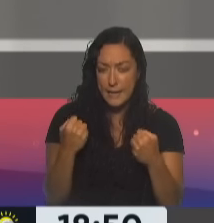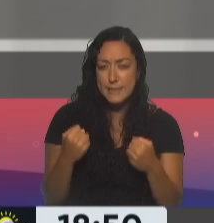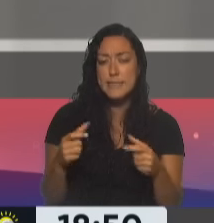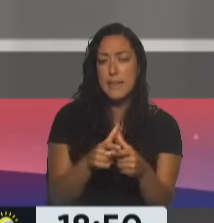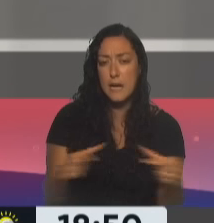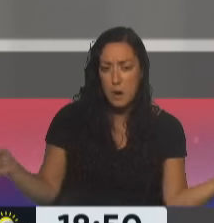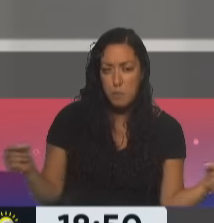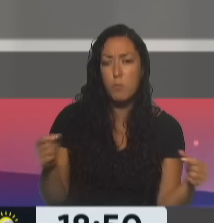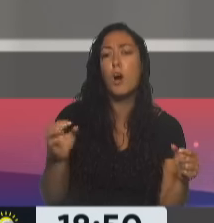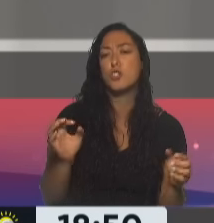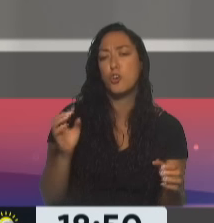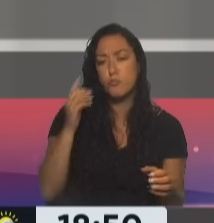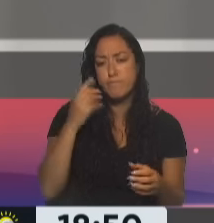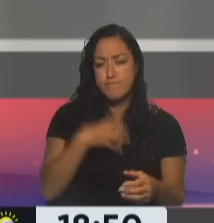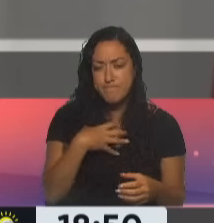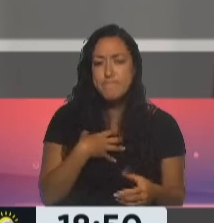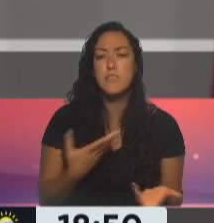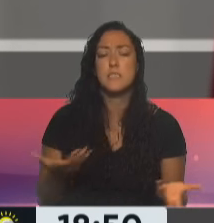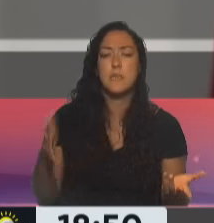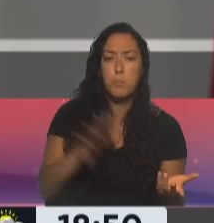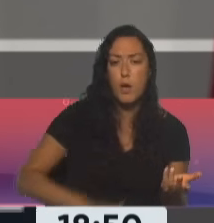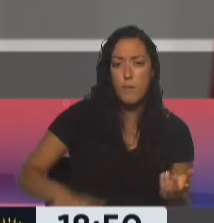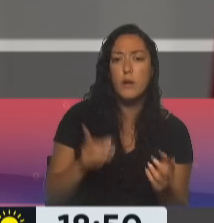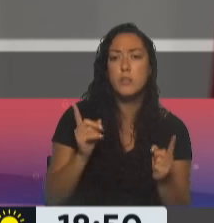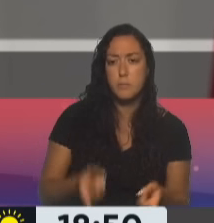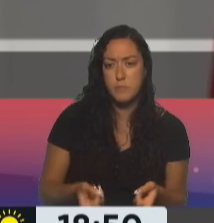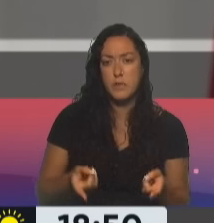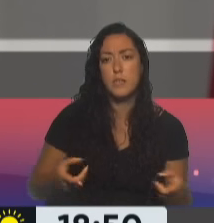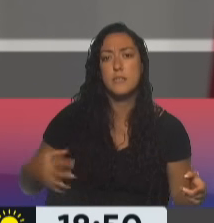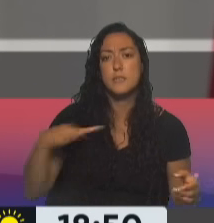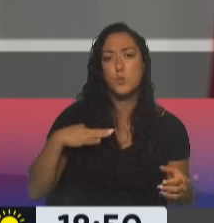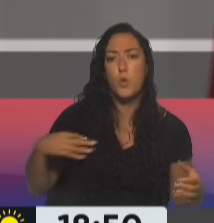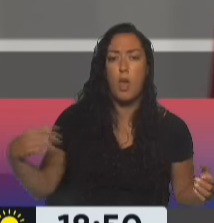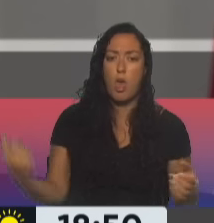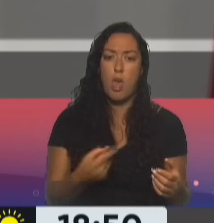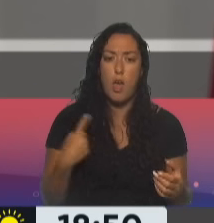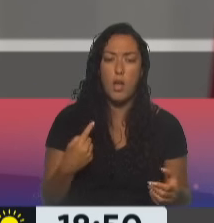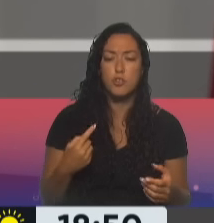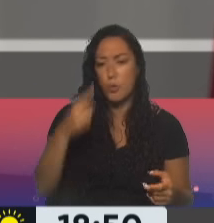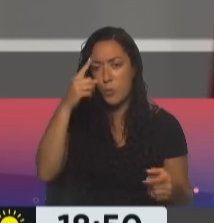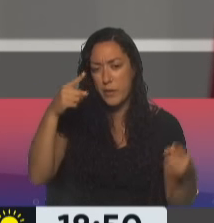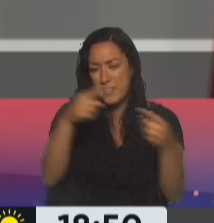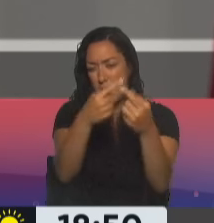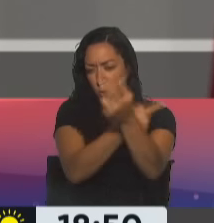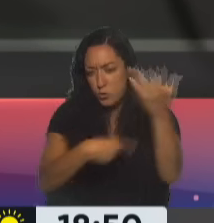やまないものとして国民の皆様と共に新たな挑戦へと踏み出します